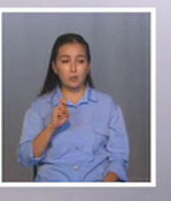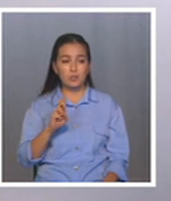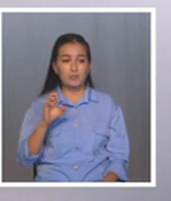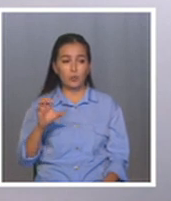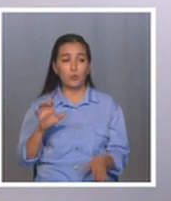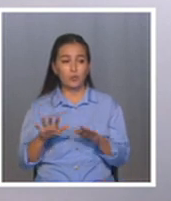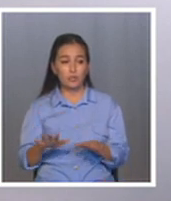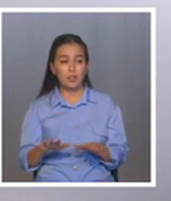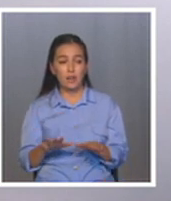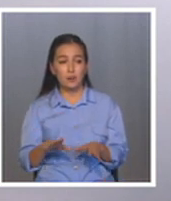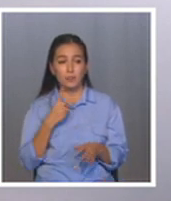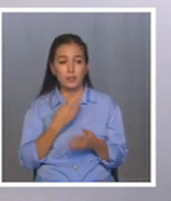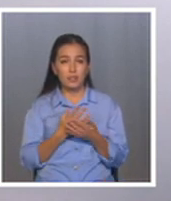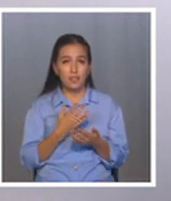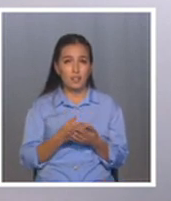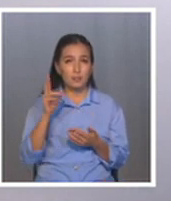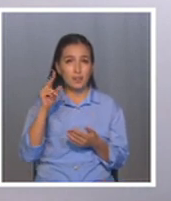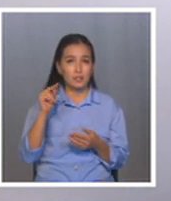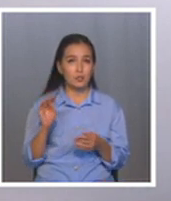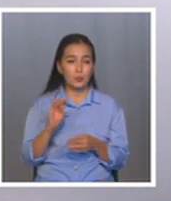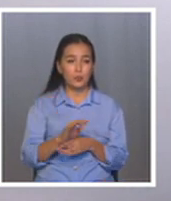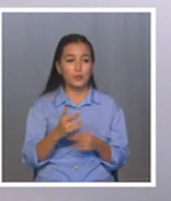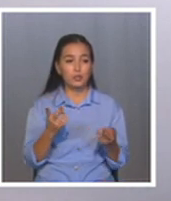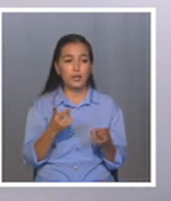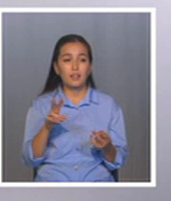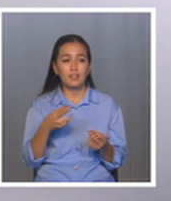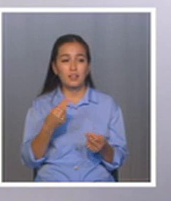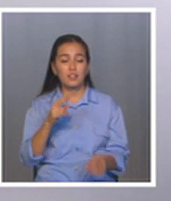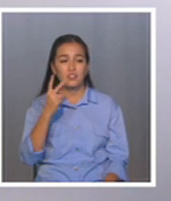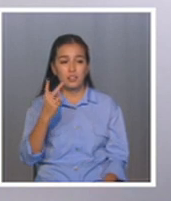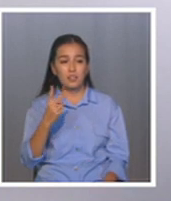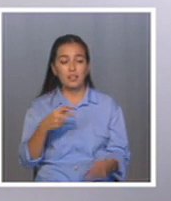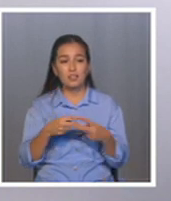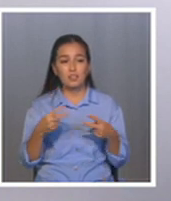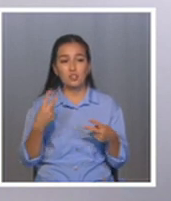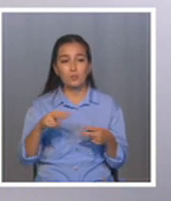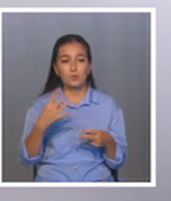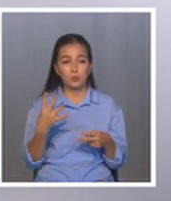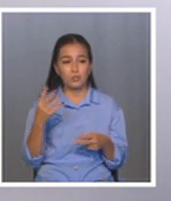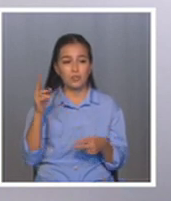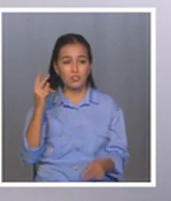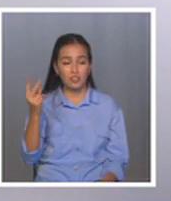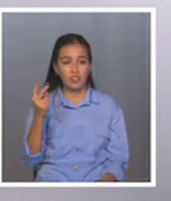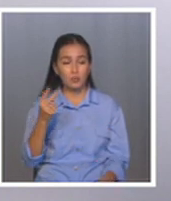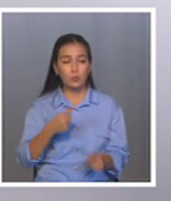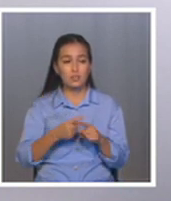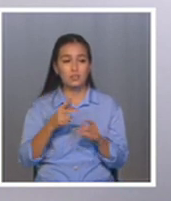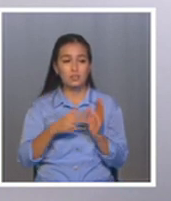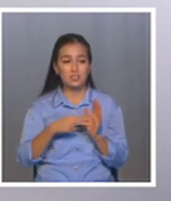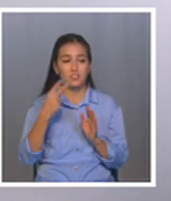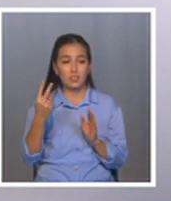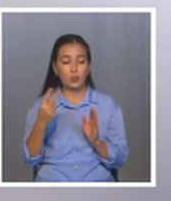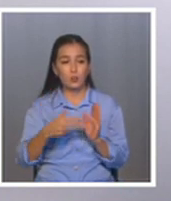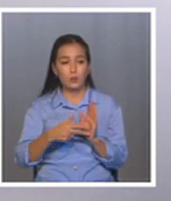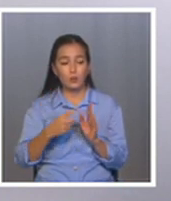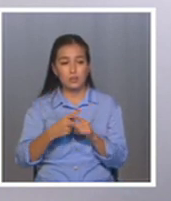орнына берілген мәндерді қояйық. Сонда D квадрат тең 24-тің квадраты қосылған 8-тің квадраты қосылған